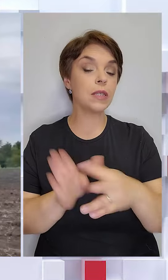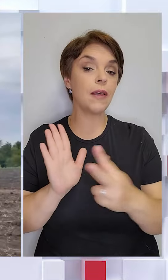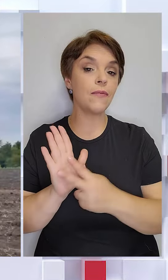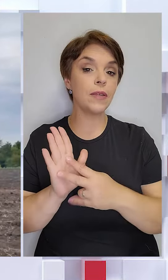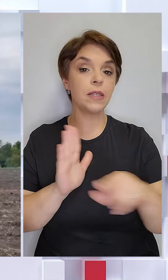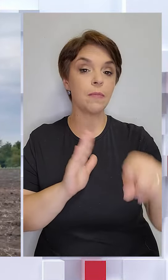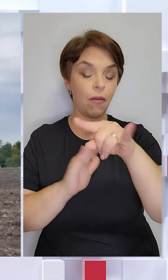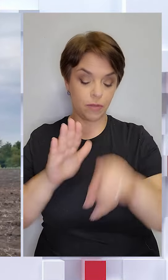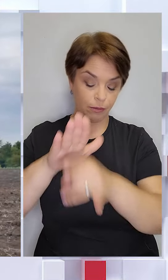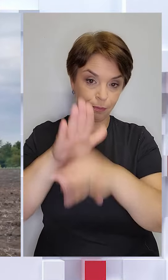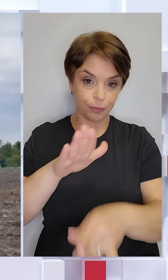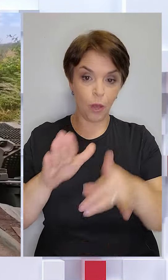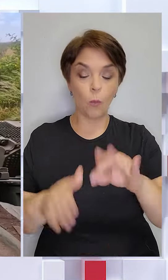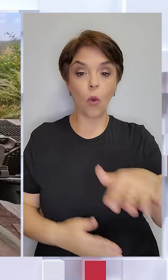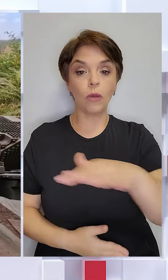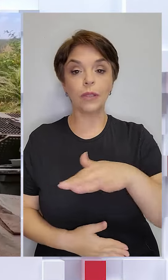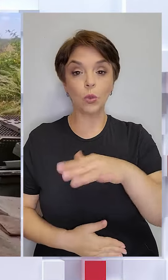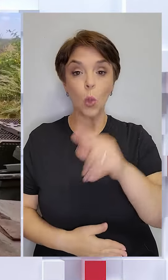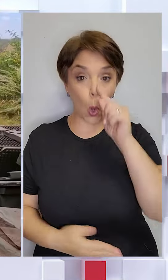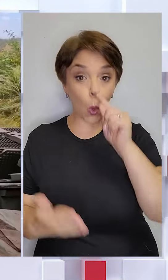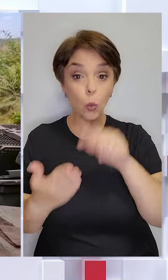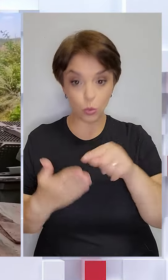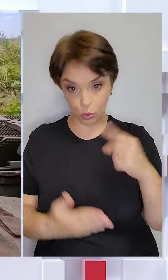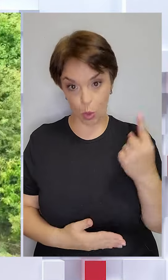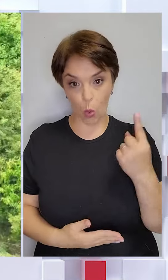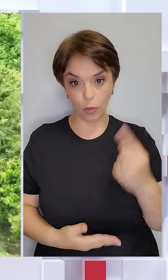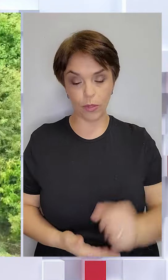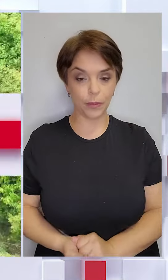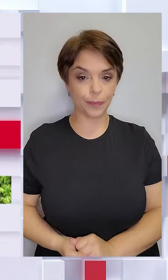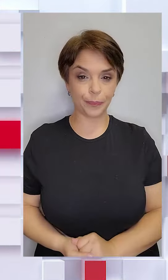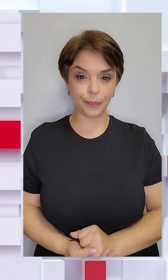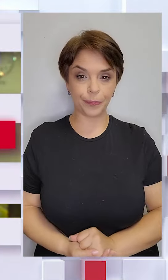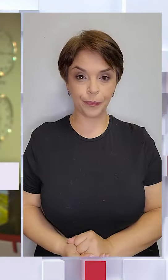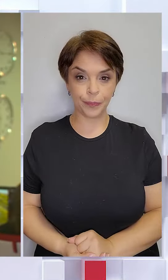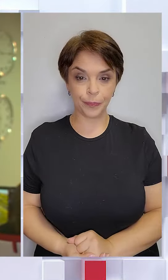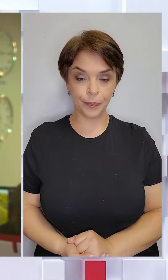8 авіаційних ударів по території Курської області.